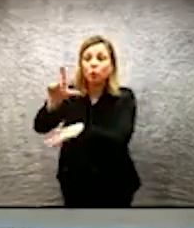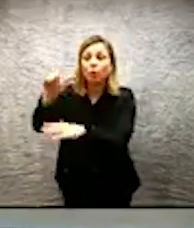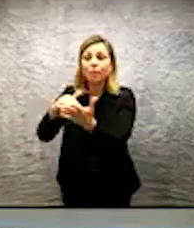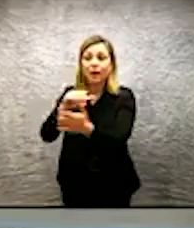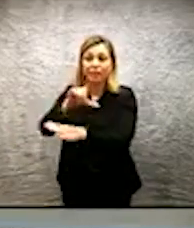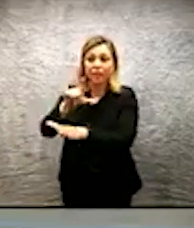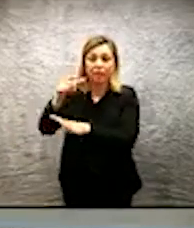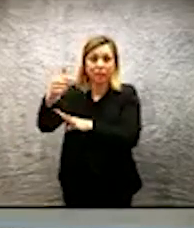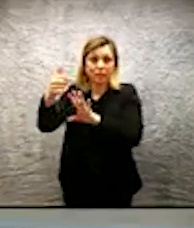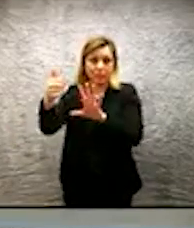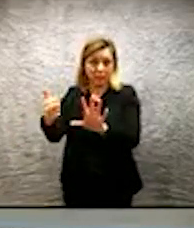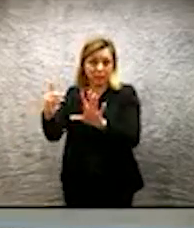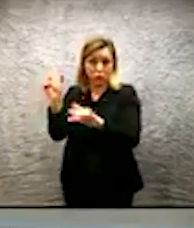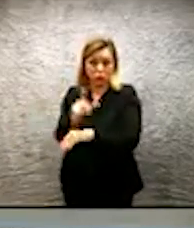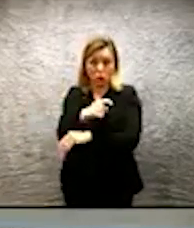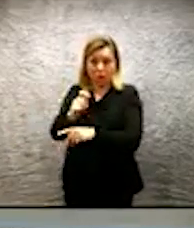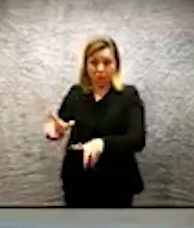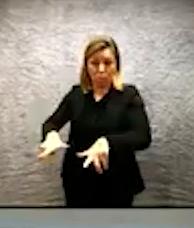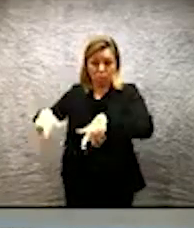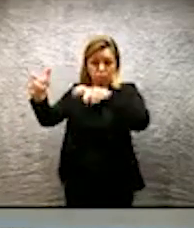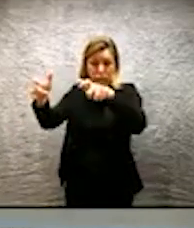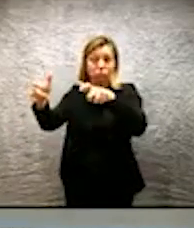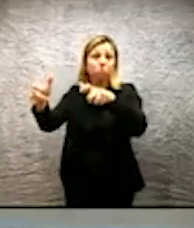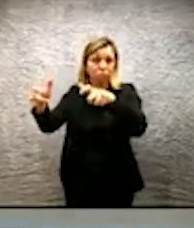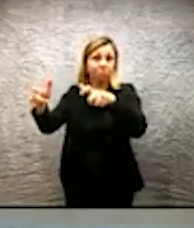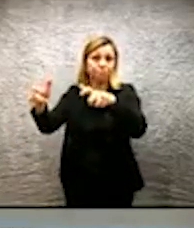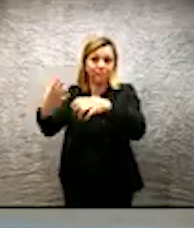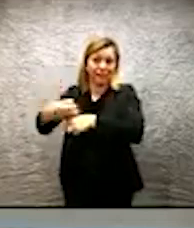devrait sortir de terre, voir le jour.